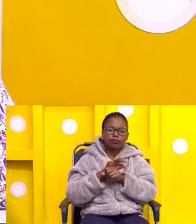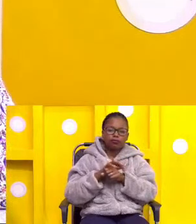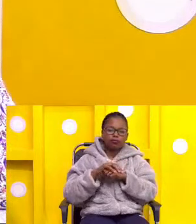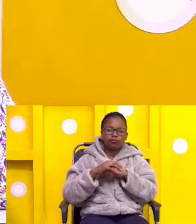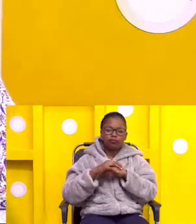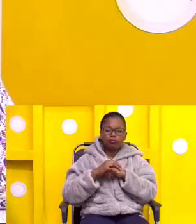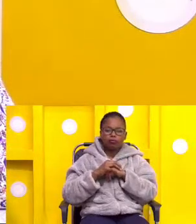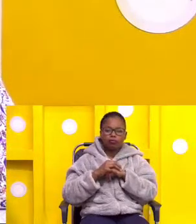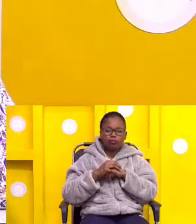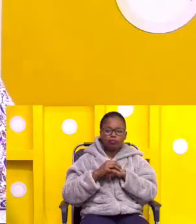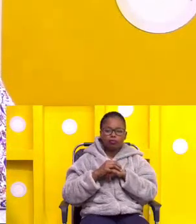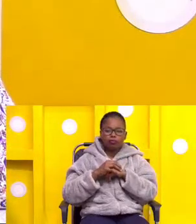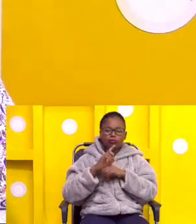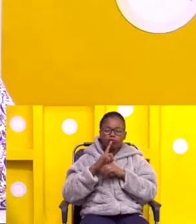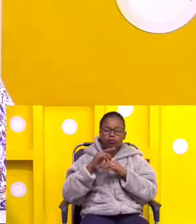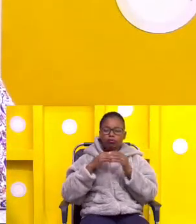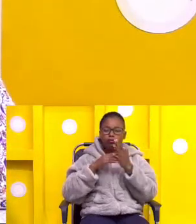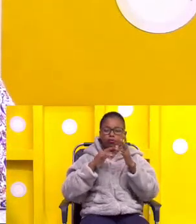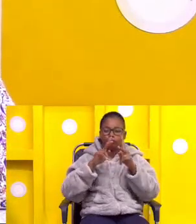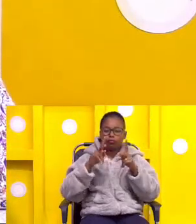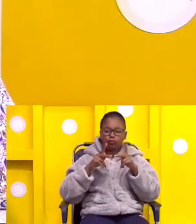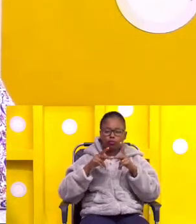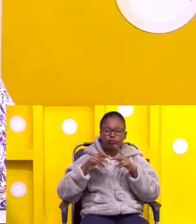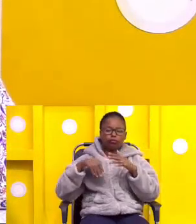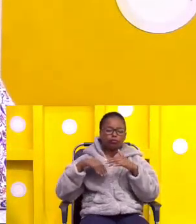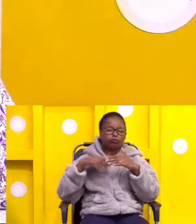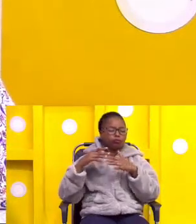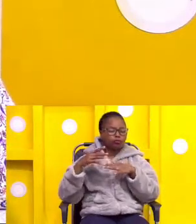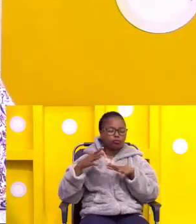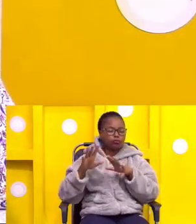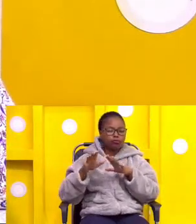riu nginya hagikinya handu uhoro ucio ugitiganwo naguo